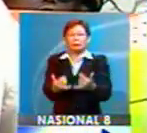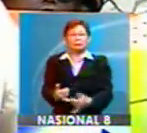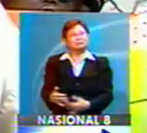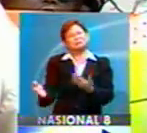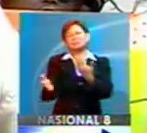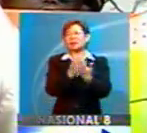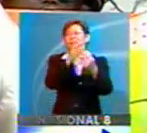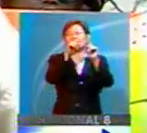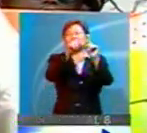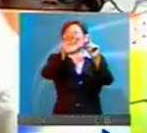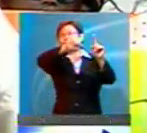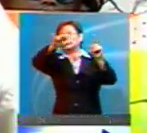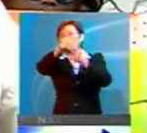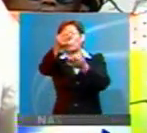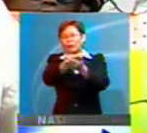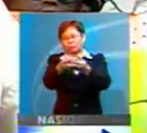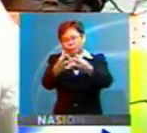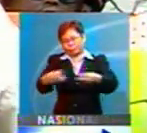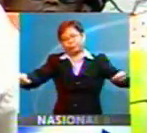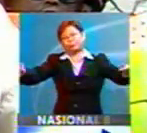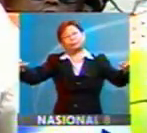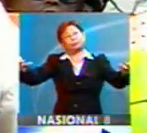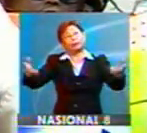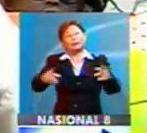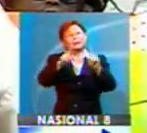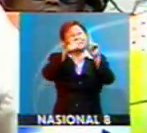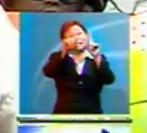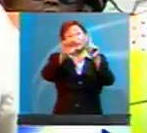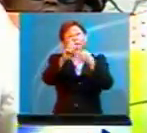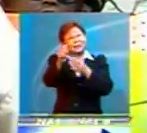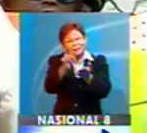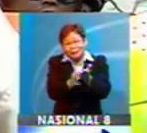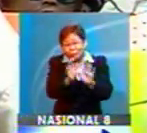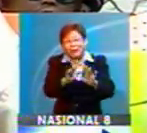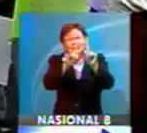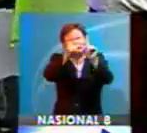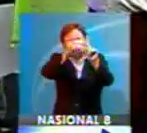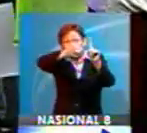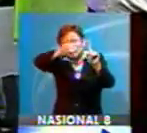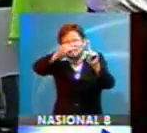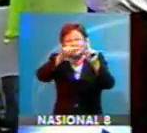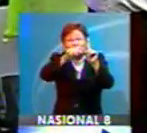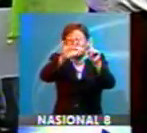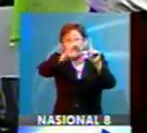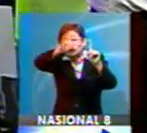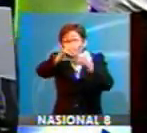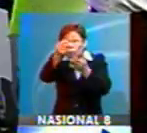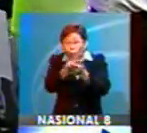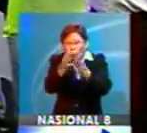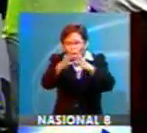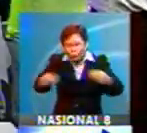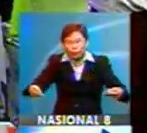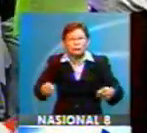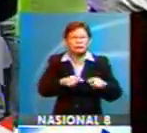Senang dia jawab, 1.5 juta hilang. Bukan RM1.50 boleh hilang, 1.5 juta hilang sekarang. Katanya tindakan itu terpaksa